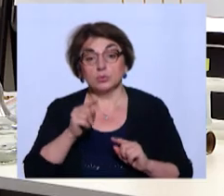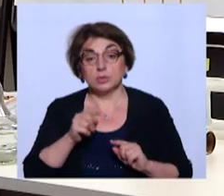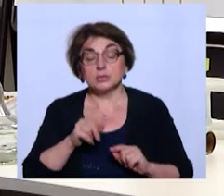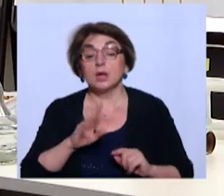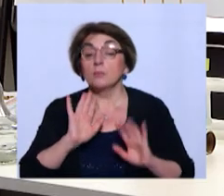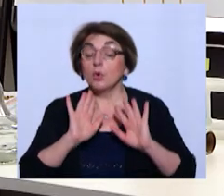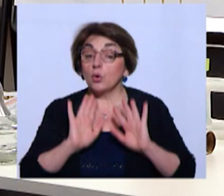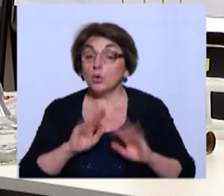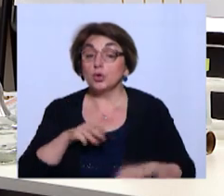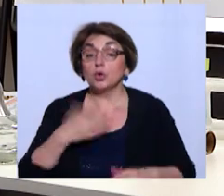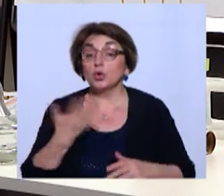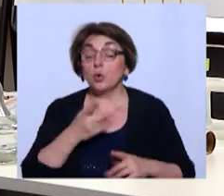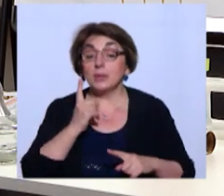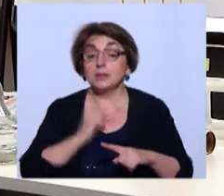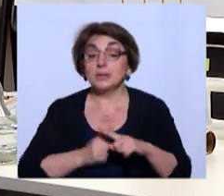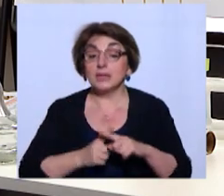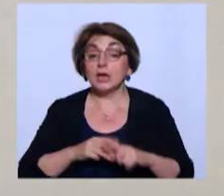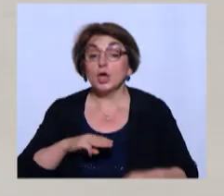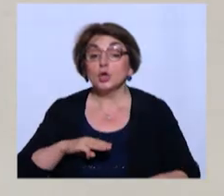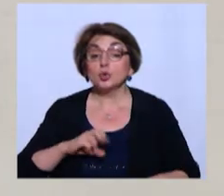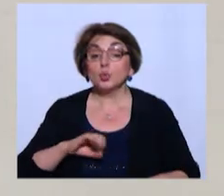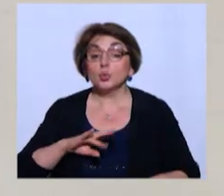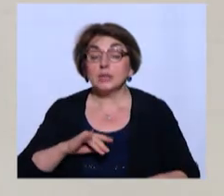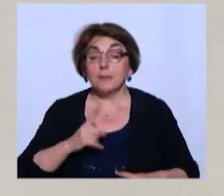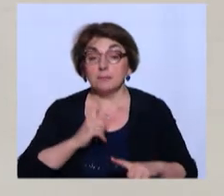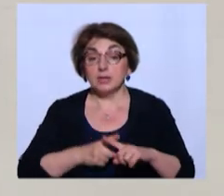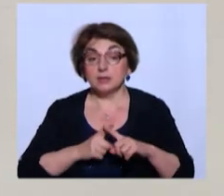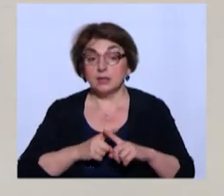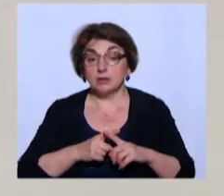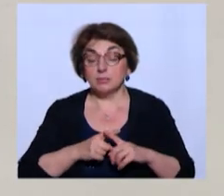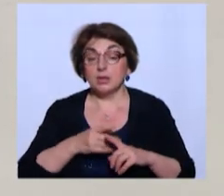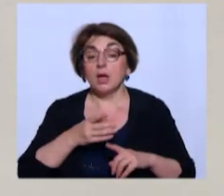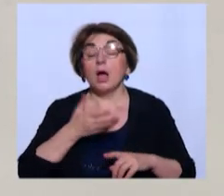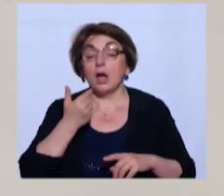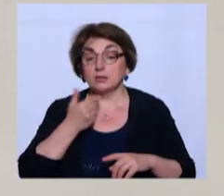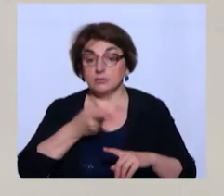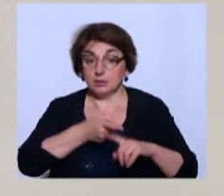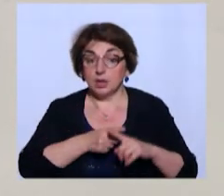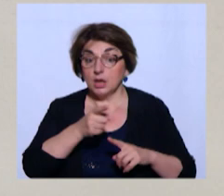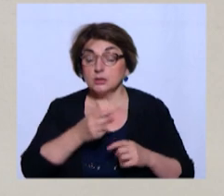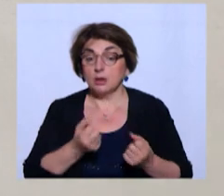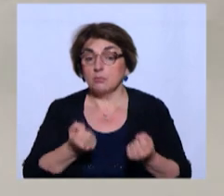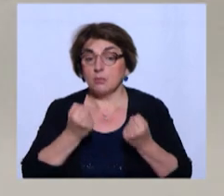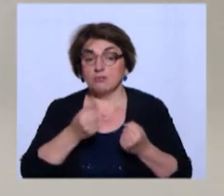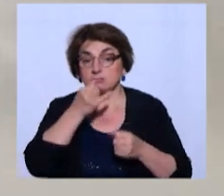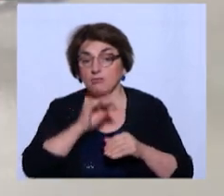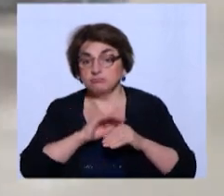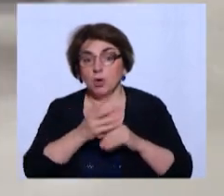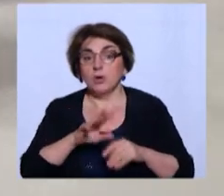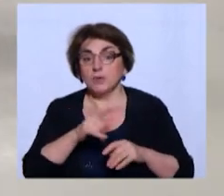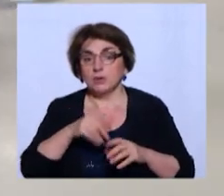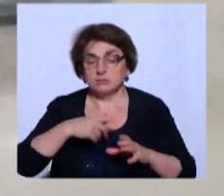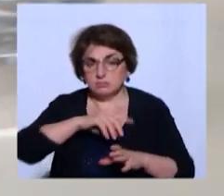იჭრებიან დანით. მოვათავსოთ კალციუმი წყალში. ის გარედან ოქსიდური ფენით არის დაფარული,